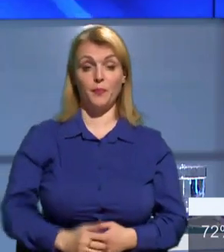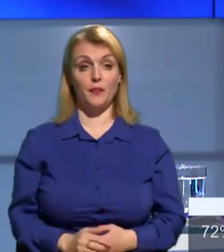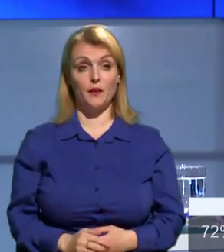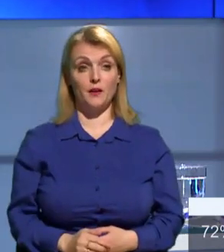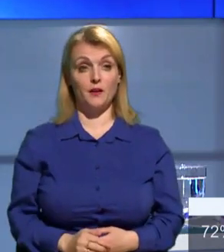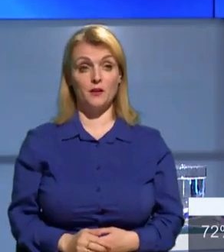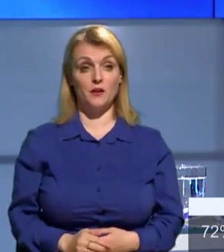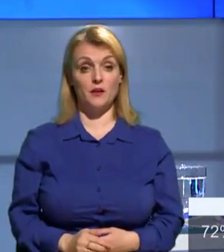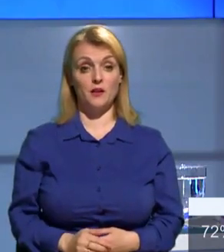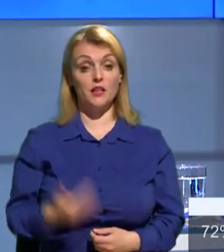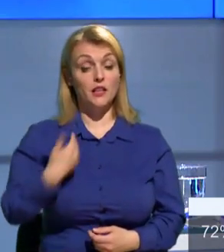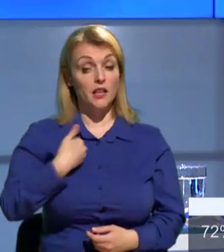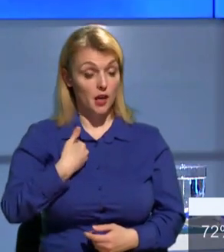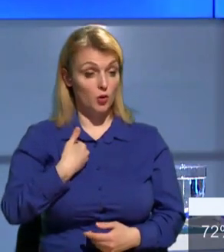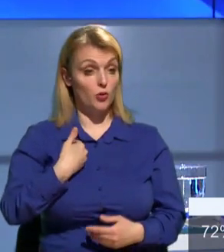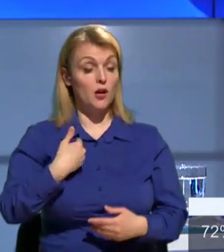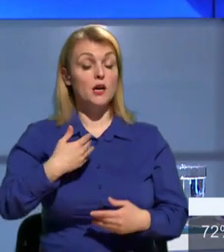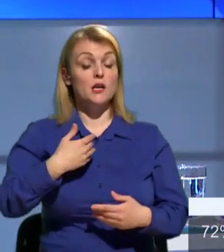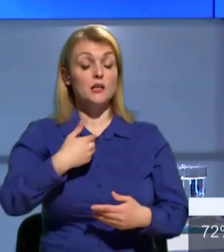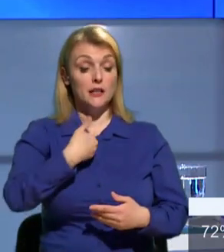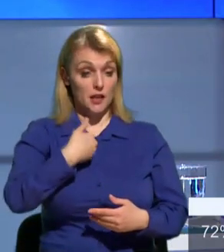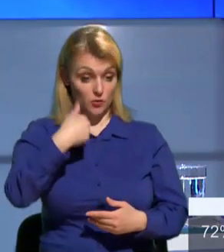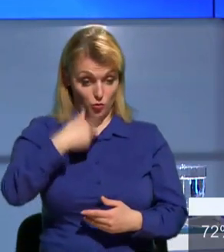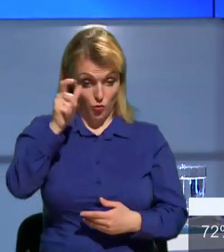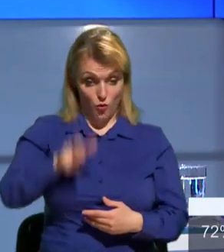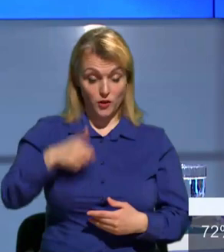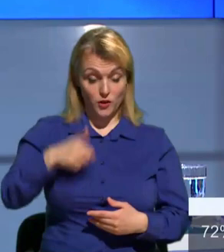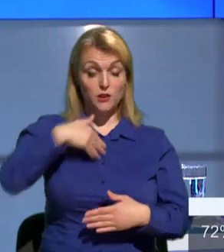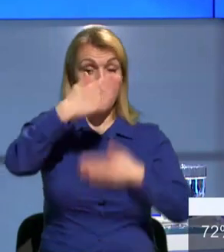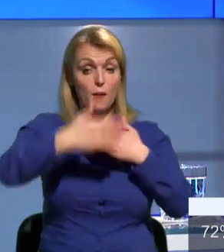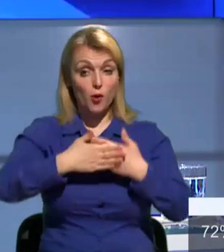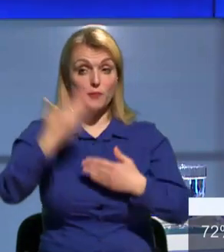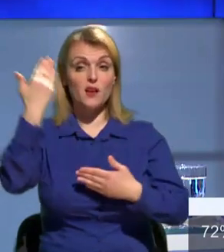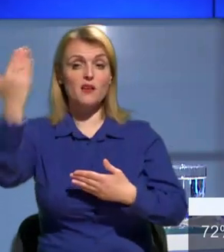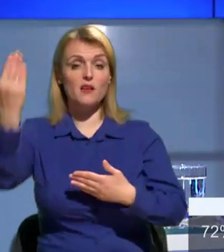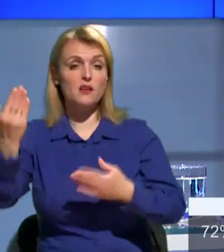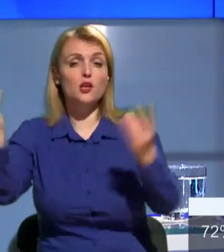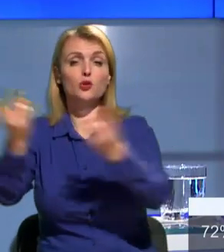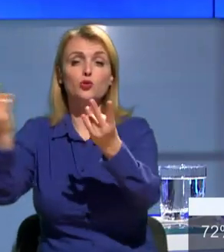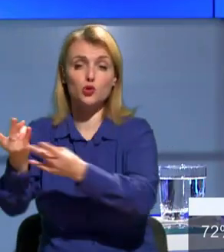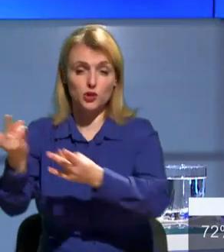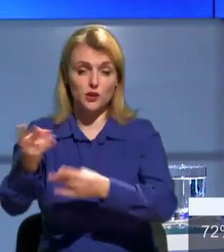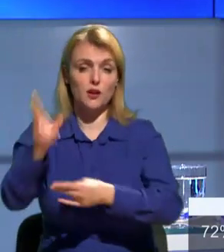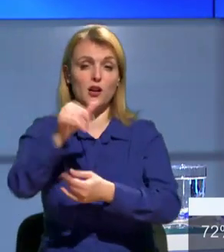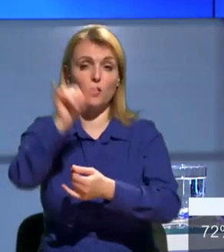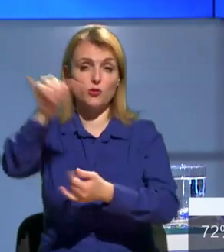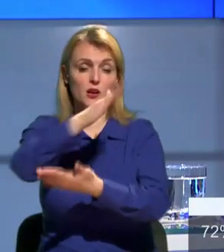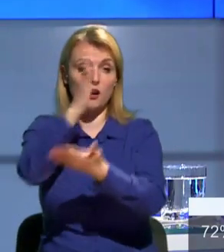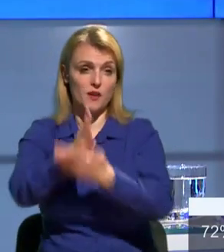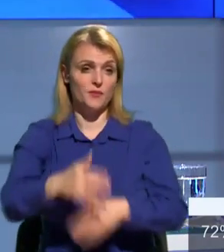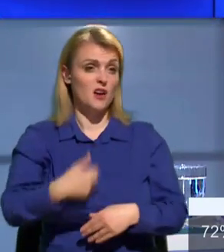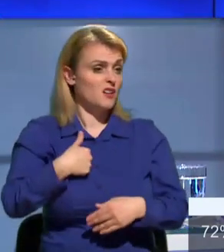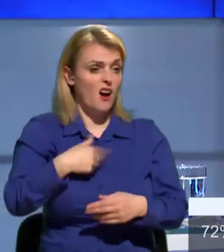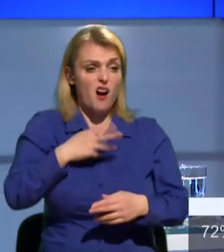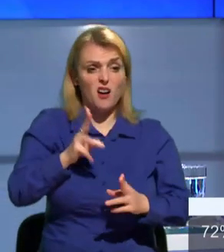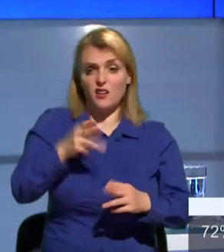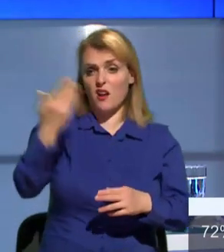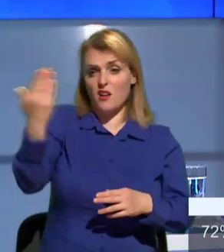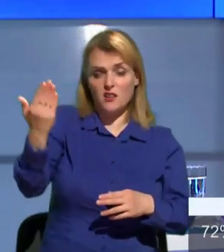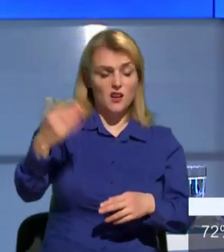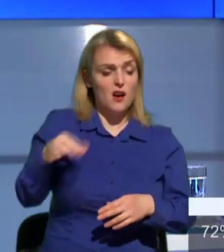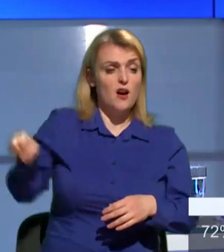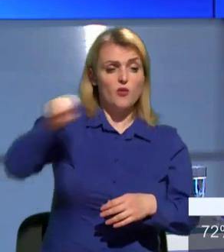Adică eu sunt mai aproape de nevoile lor cu care ei se ciocnesc în fiecare zi. La fel ca și ei, eu în fiecare zi îmi duc copiii la școală, la grădiniță. La